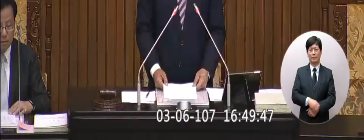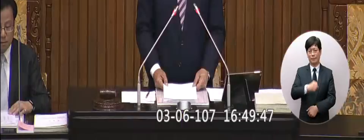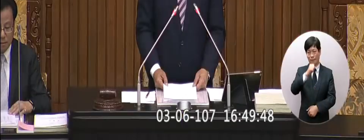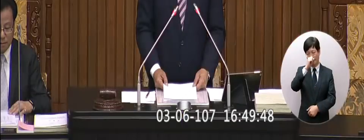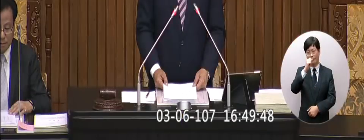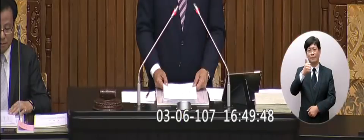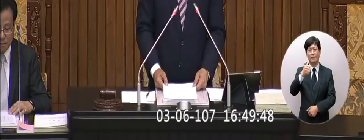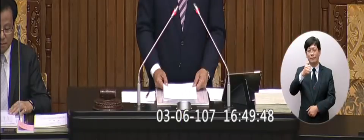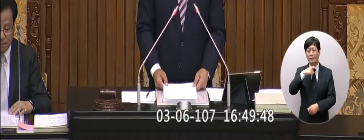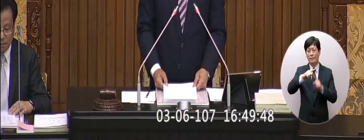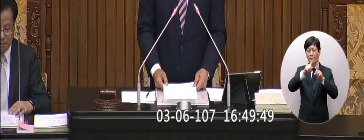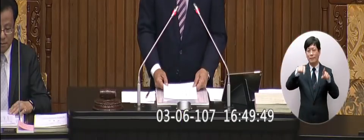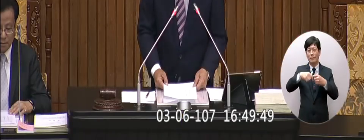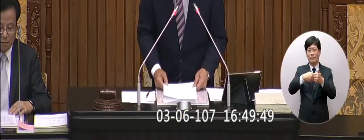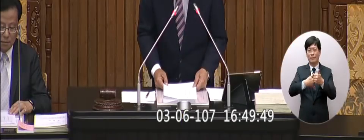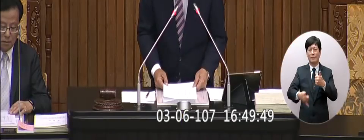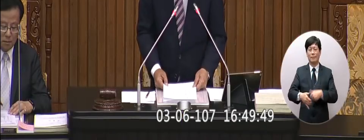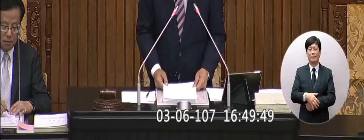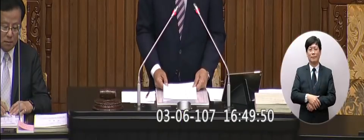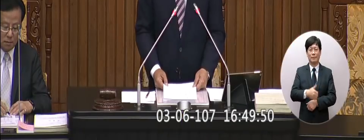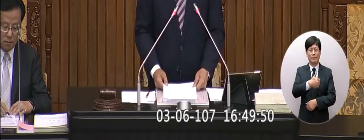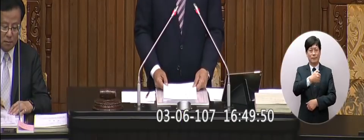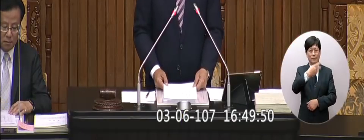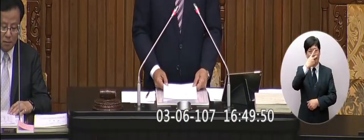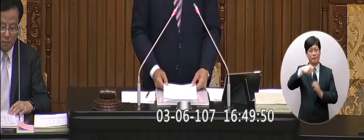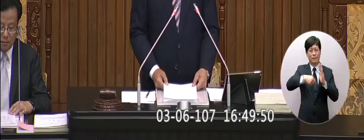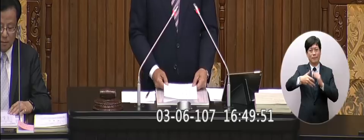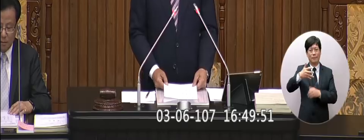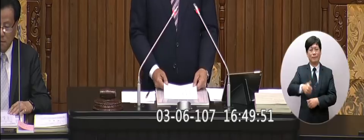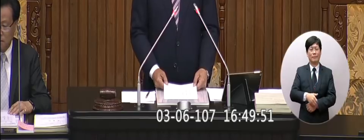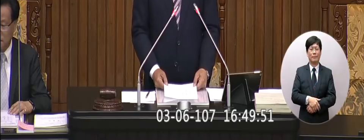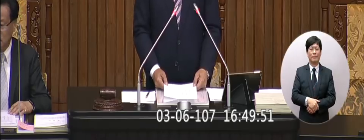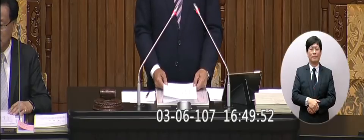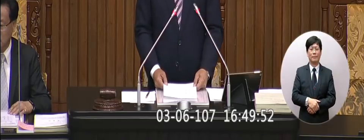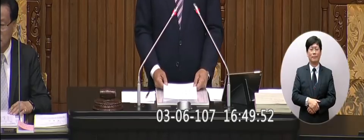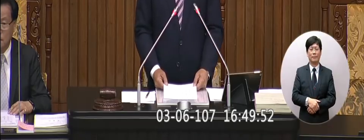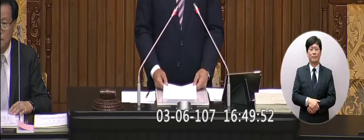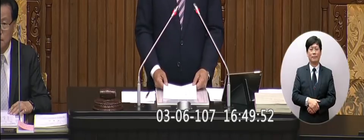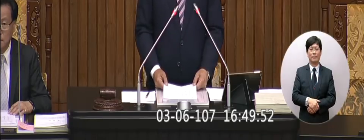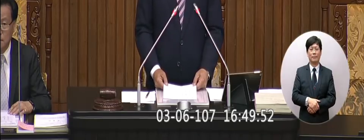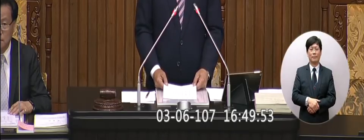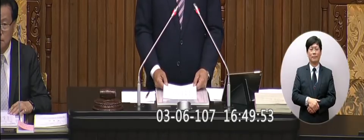好，谢谢张委员，谢谢赖院长。